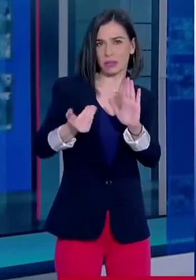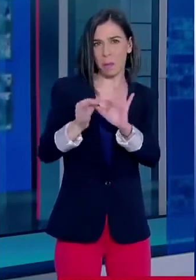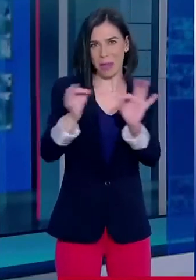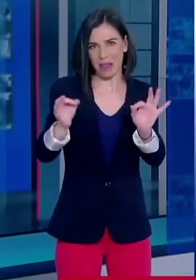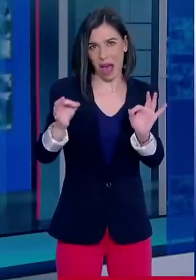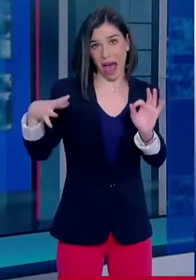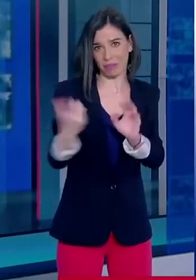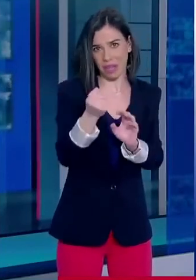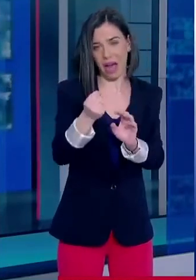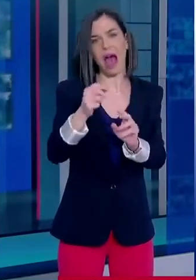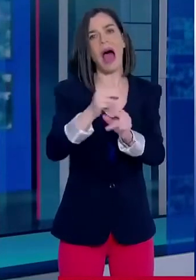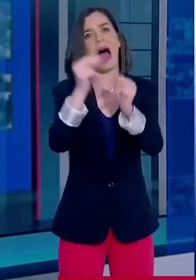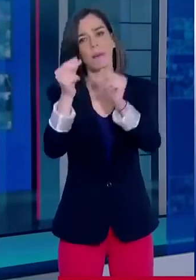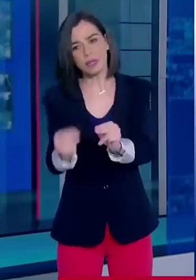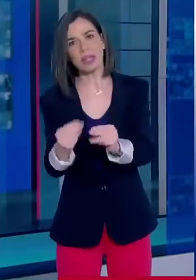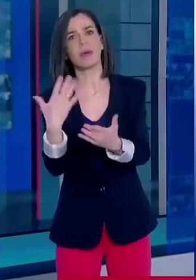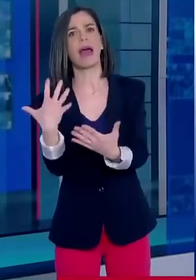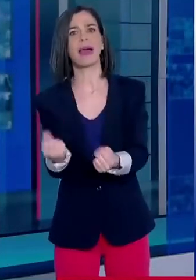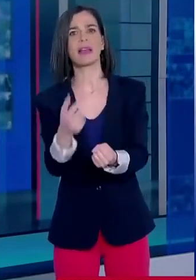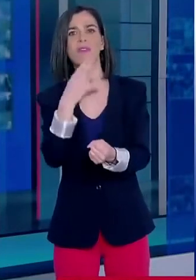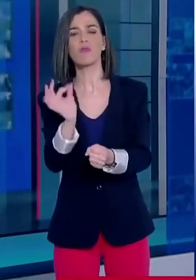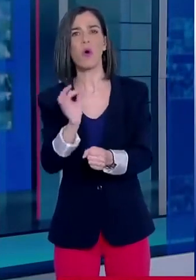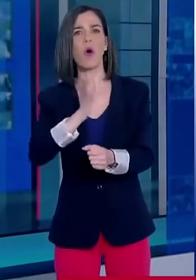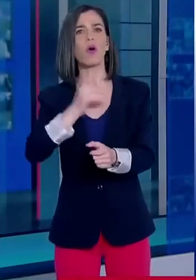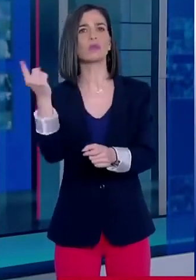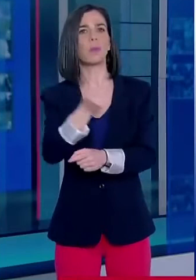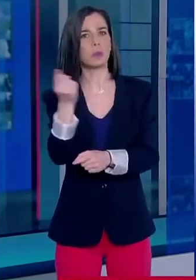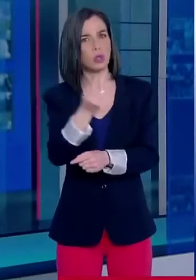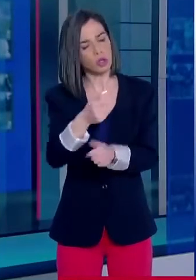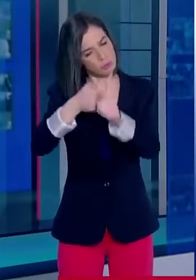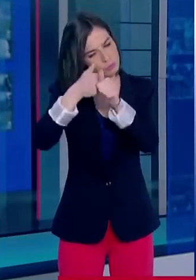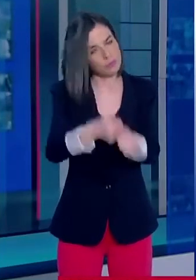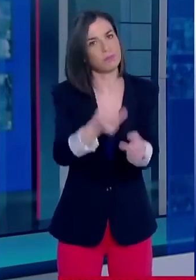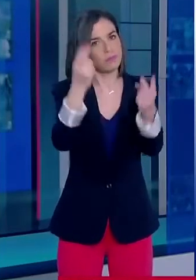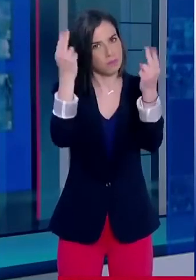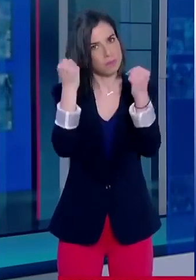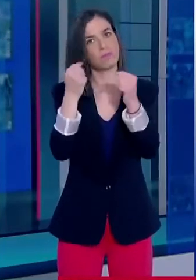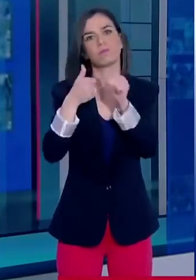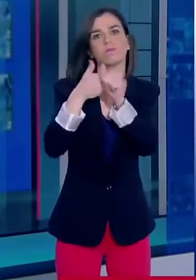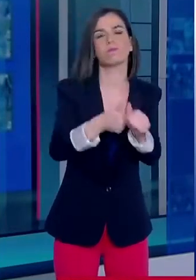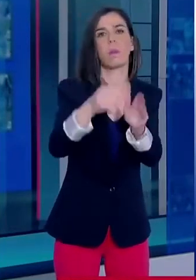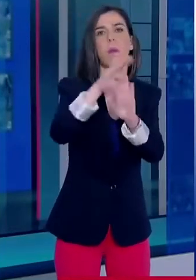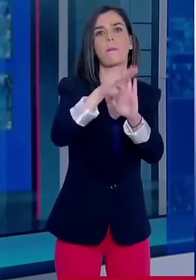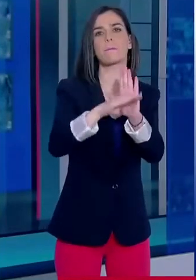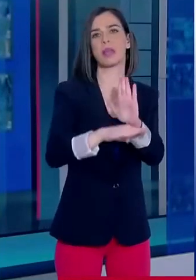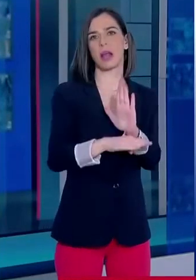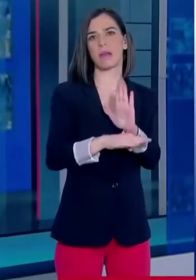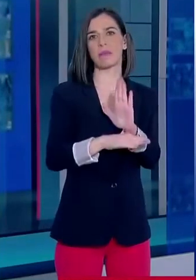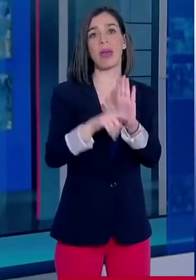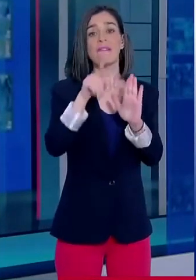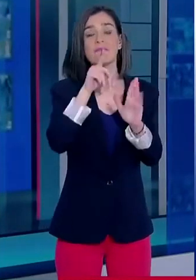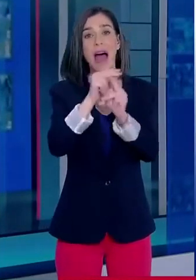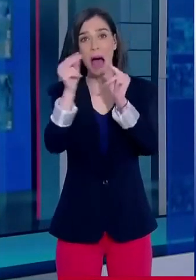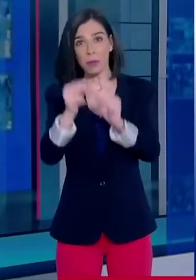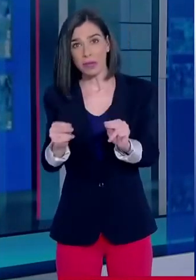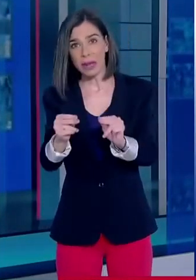εξαιρετικό αποτέλεσμα χάρη στην υπευθυνότητα που έδειξε η συντριπτική πλειοψηφία των πολιτών σε συνεργασία με το κράτος. Ένα αποτέλεσμα που έκανε